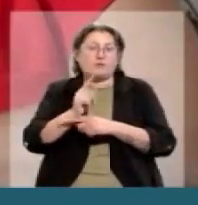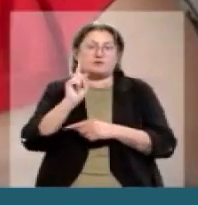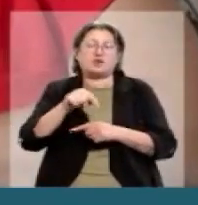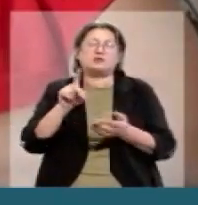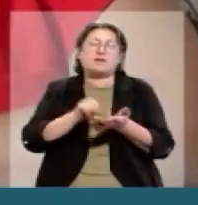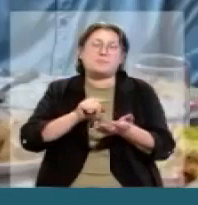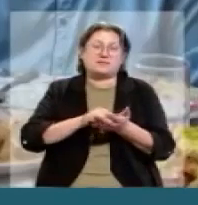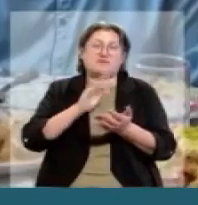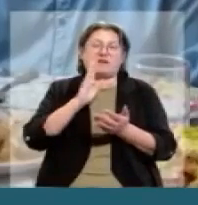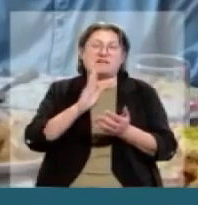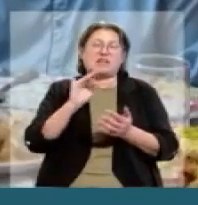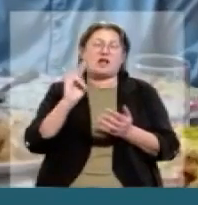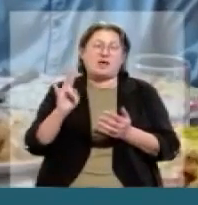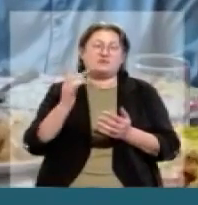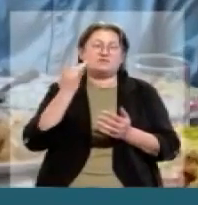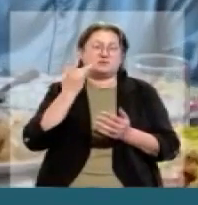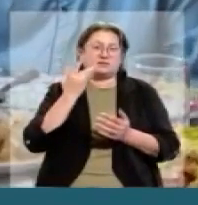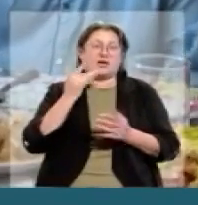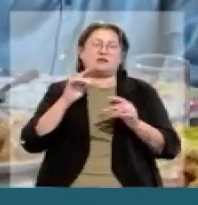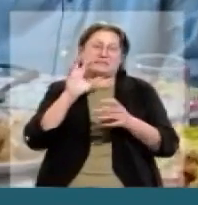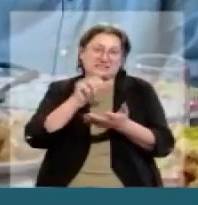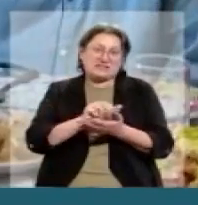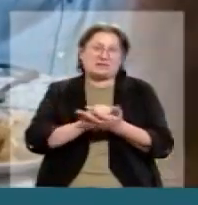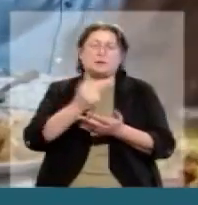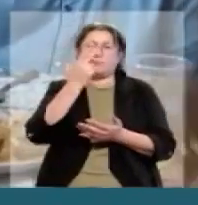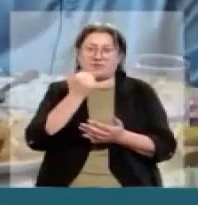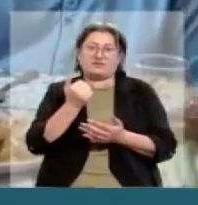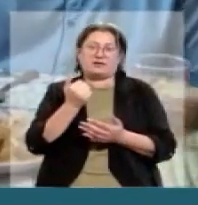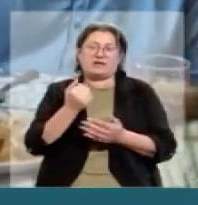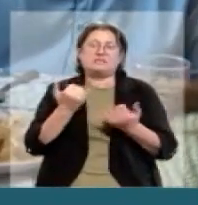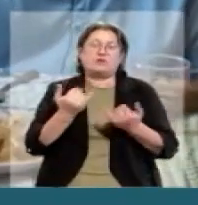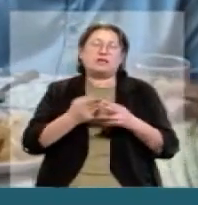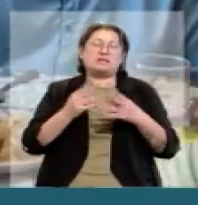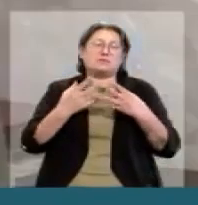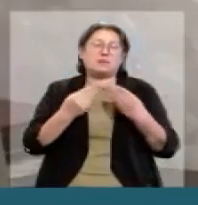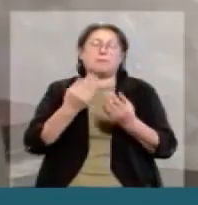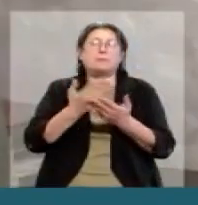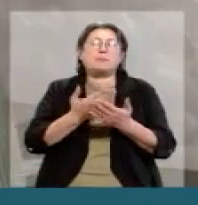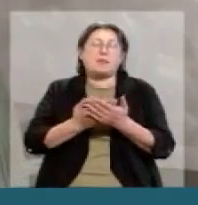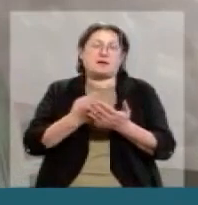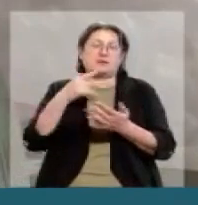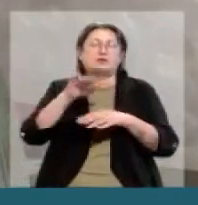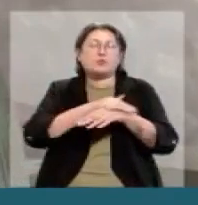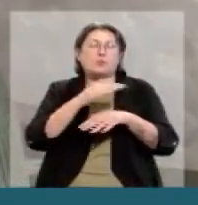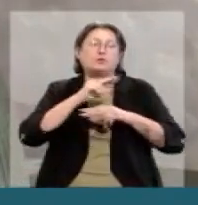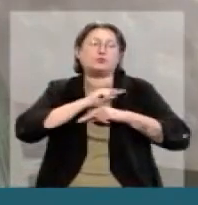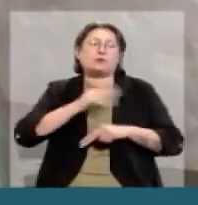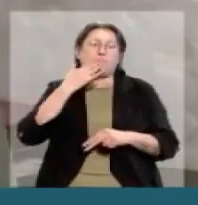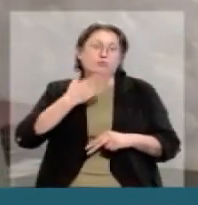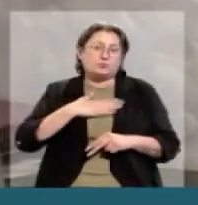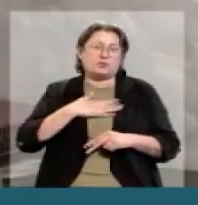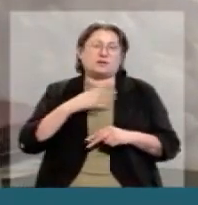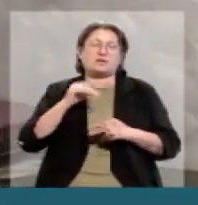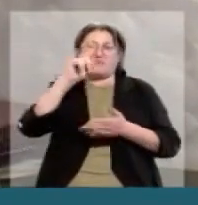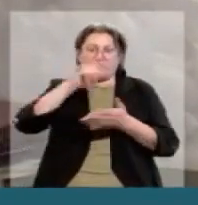на пенсии Валентин Николаевич всегда при деле. Привык. И сегодня эта семья – пример добропорядочности, трудолюбия